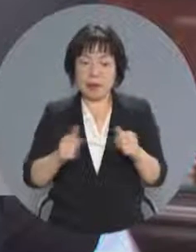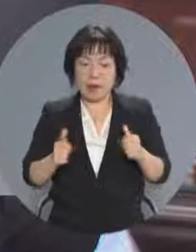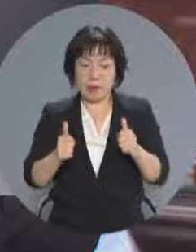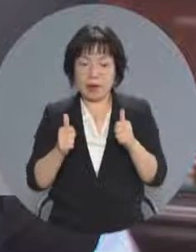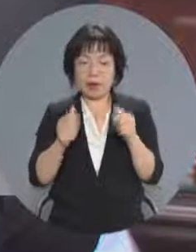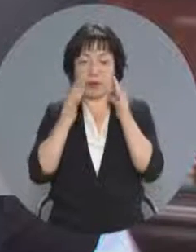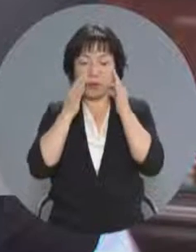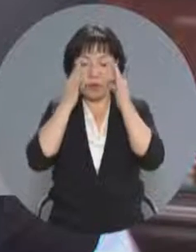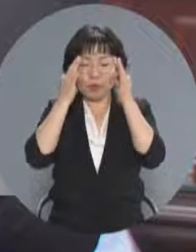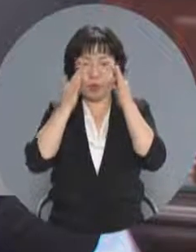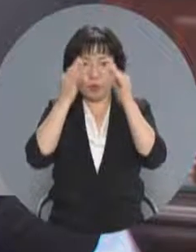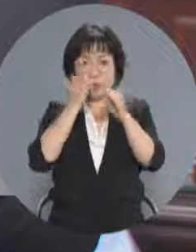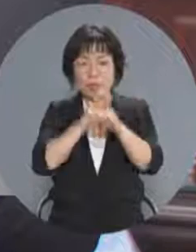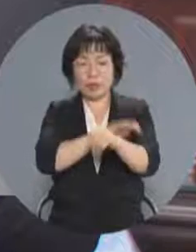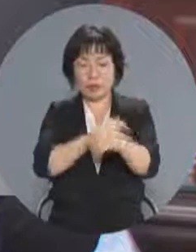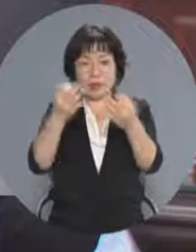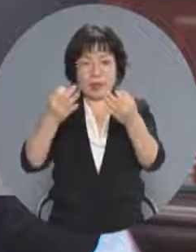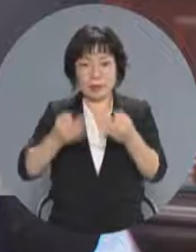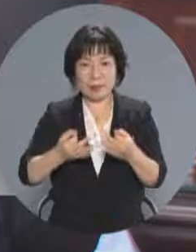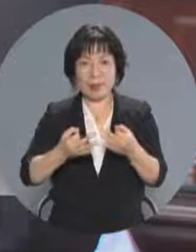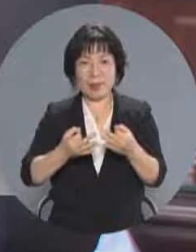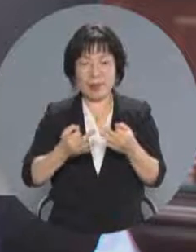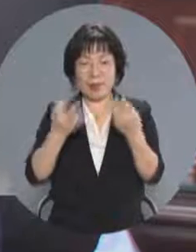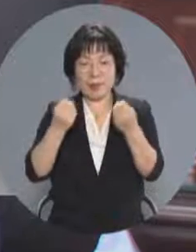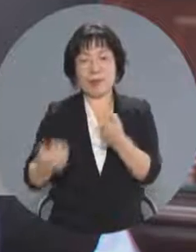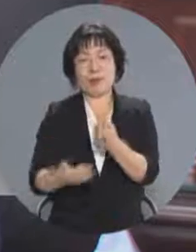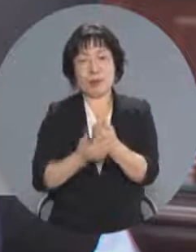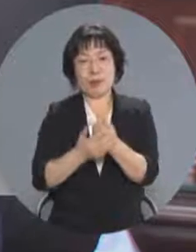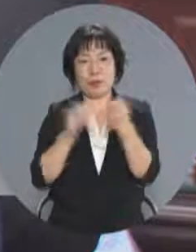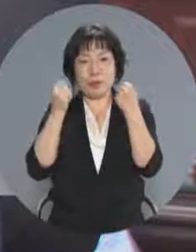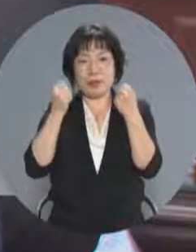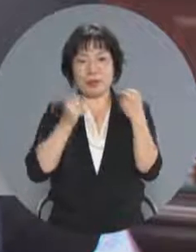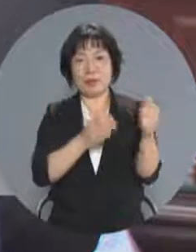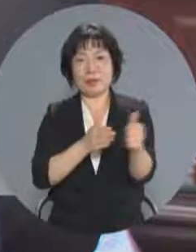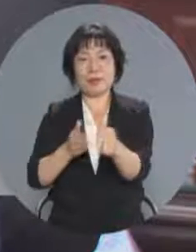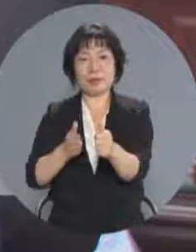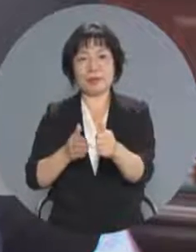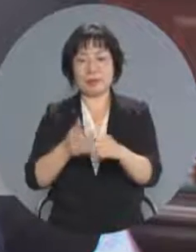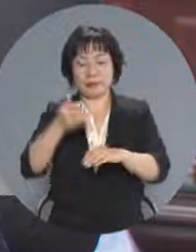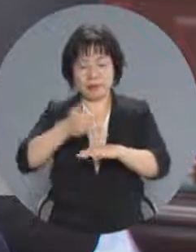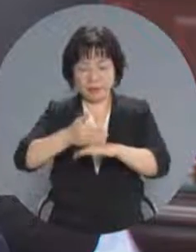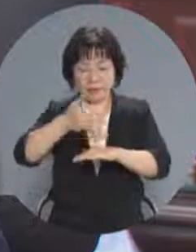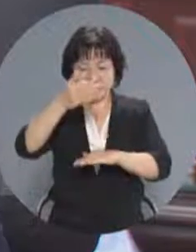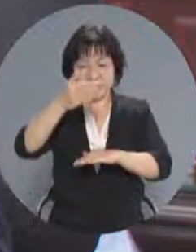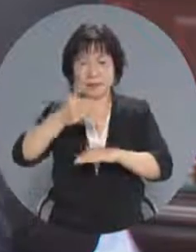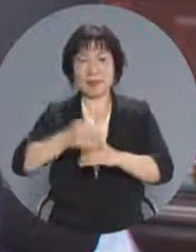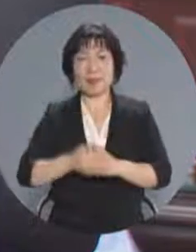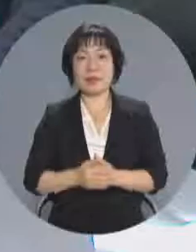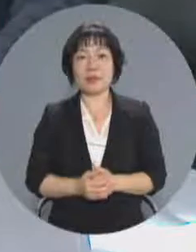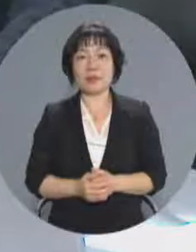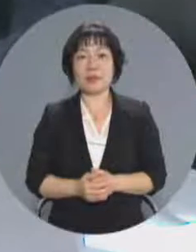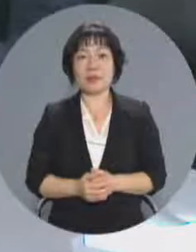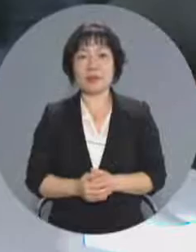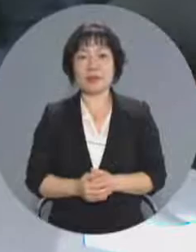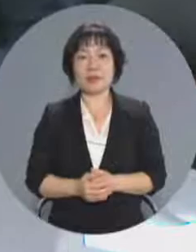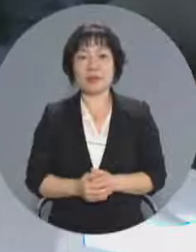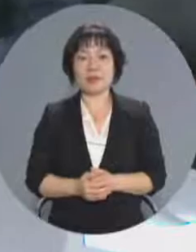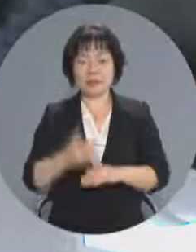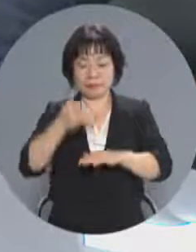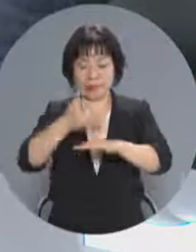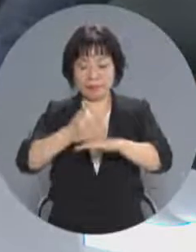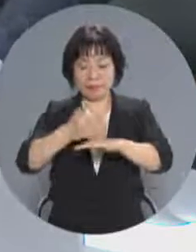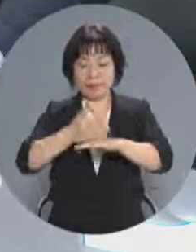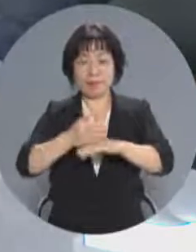노력하고 있다 지켜봐 주시고 많은 성운과 응원을 부탁드리겠습니다 감사합니다네 오늘 인터뷰